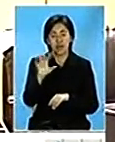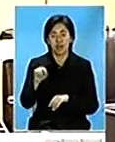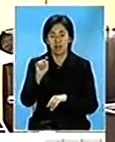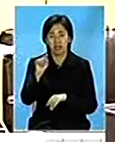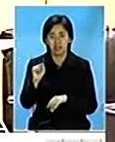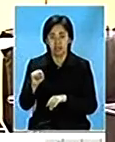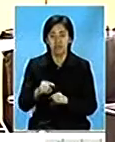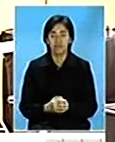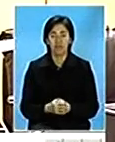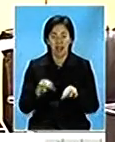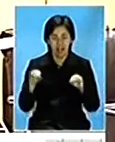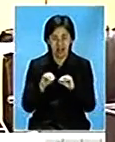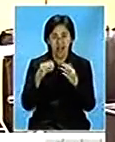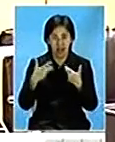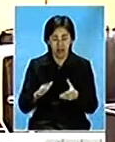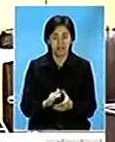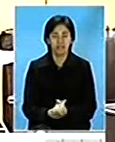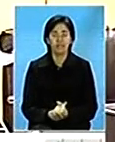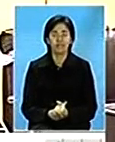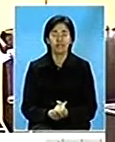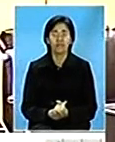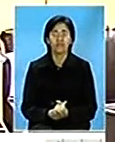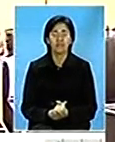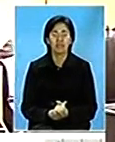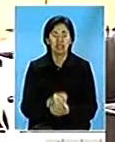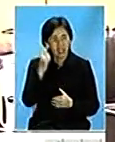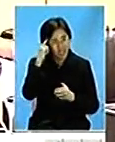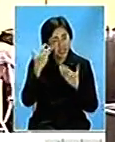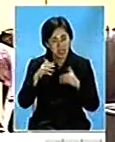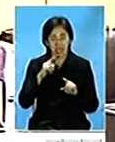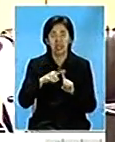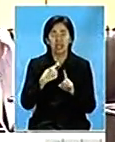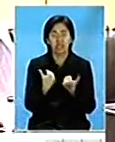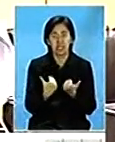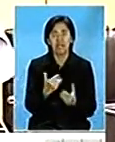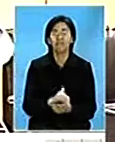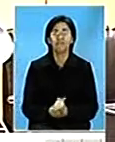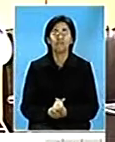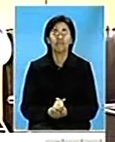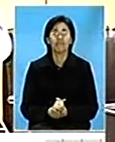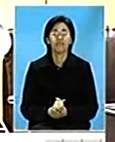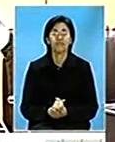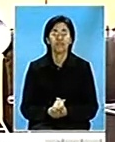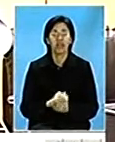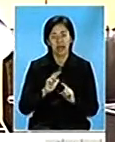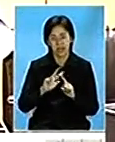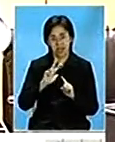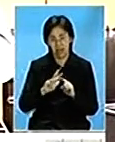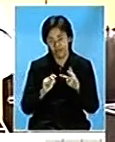ครับใกล้จะเสร็จสิ้นแล้วคงจะเสร็จสิ้นภายในเดือนนี้นะครับตอนที่